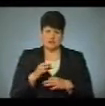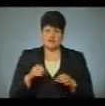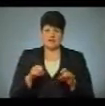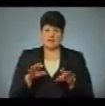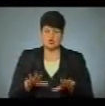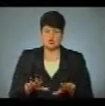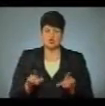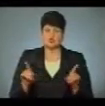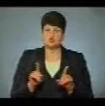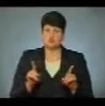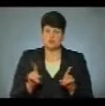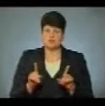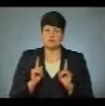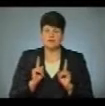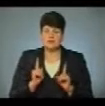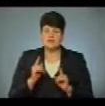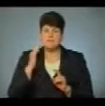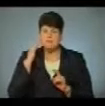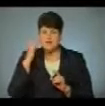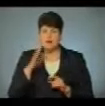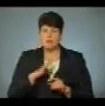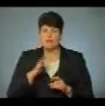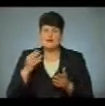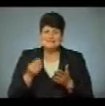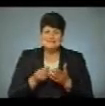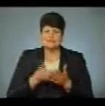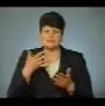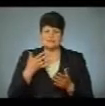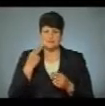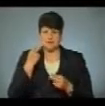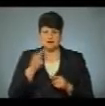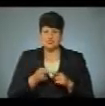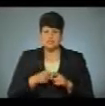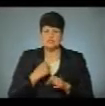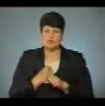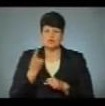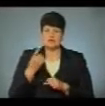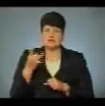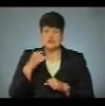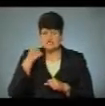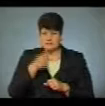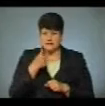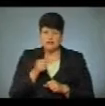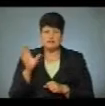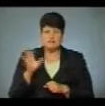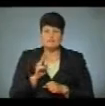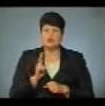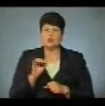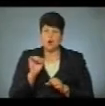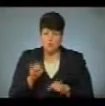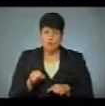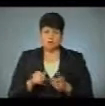вирішили, щоб навіть мрія вона така була цінною, краще це робити раз в рік, але щоб всі, хто може, до